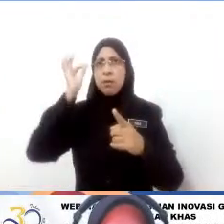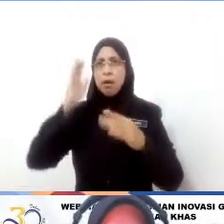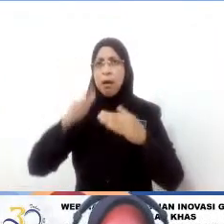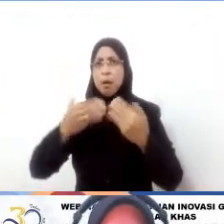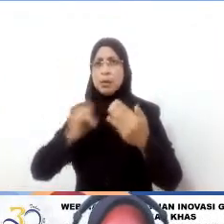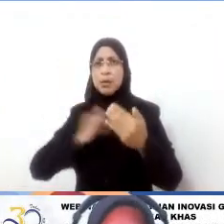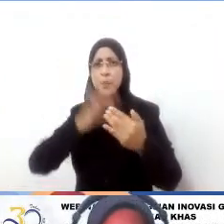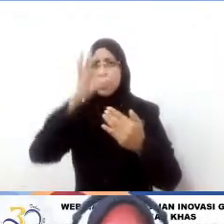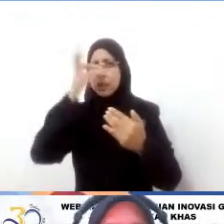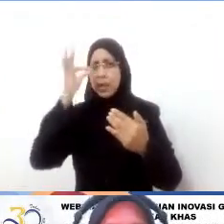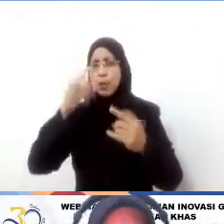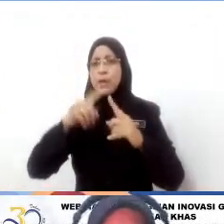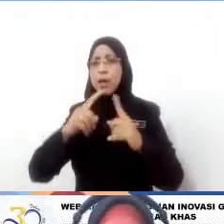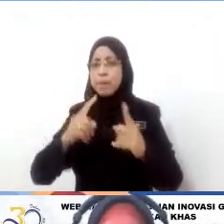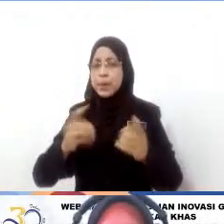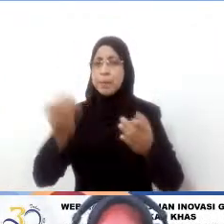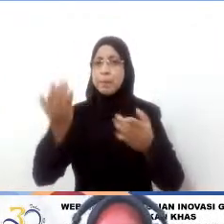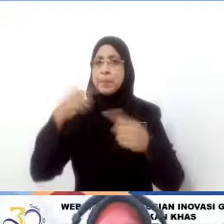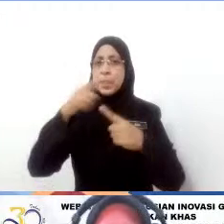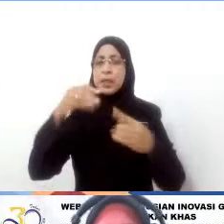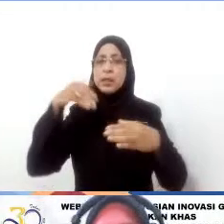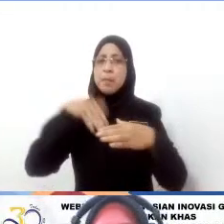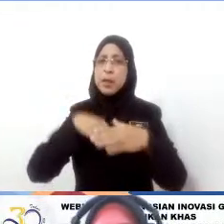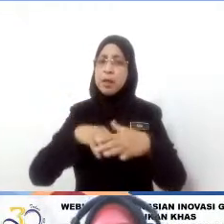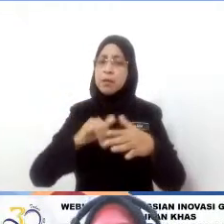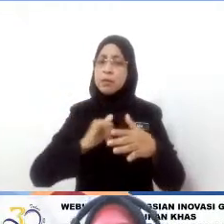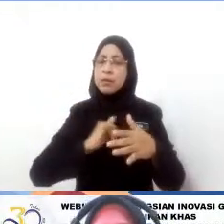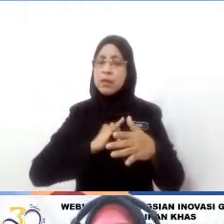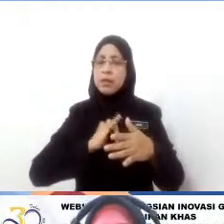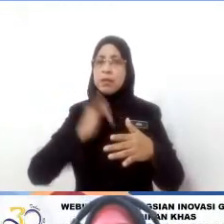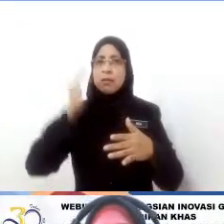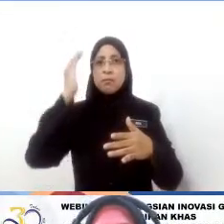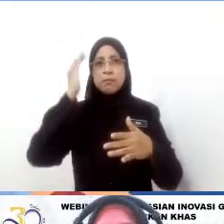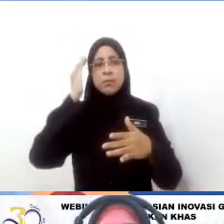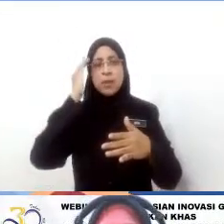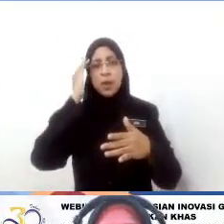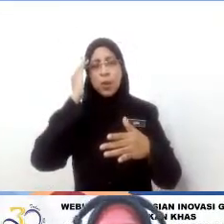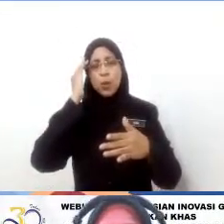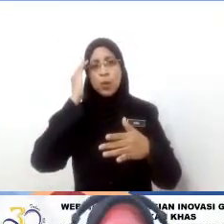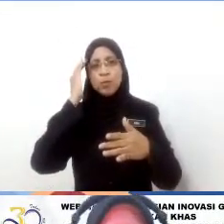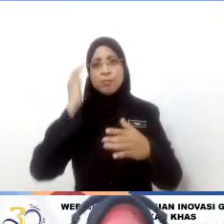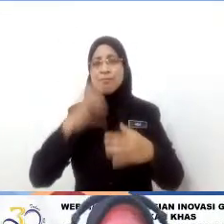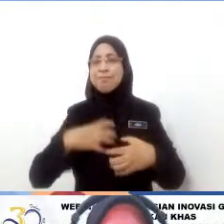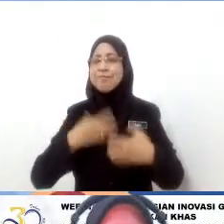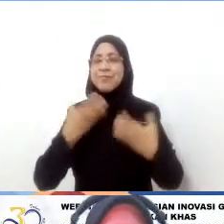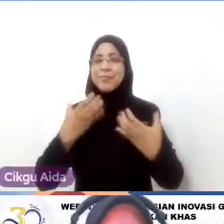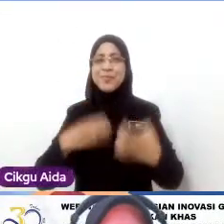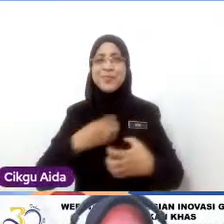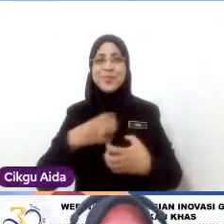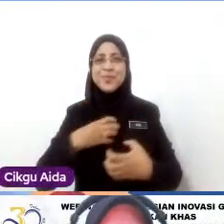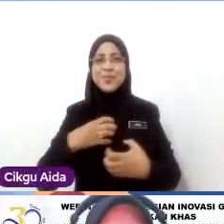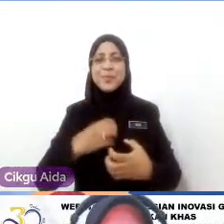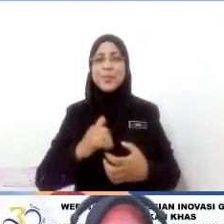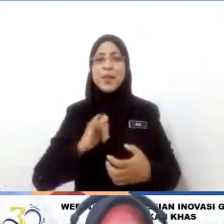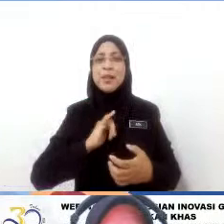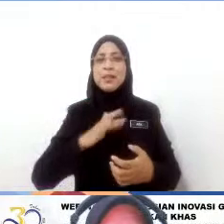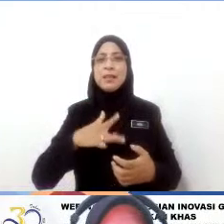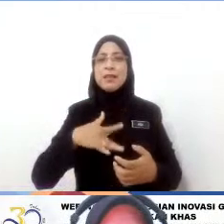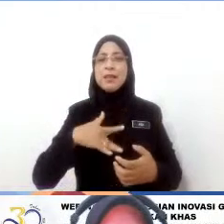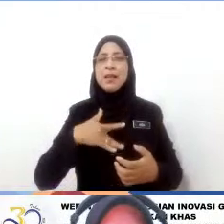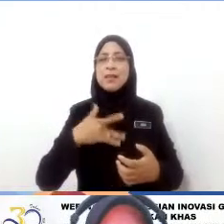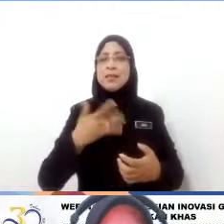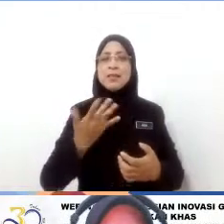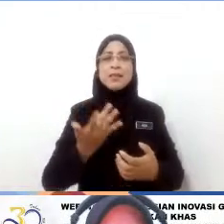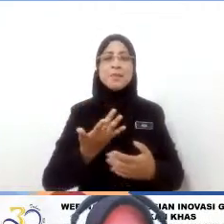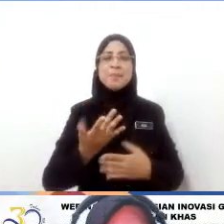sama. Cuma mereka tak nampak je. Tapi bila saya dah masuk sekolah ni, saya rasa macam kalau sekolah ni kekal dekat sini,